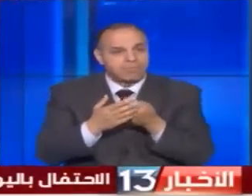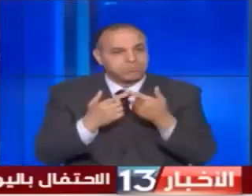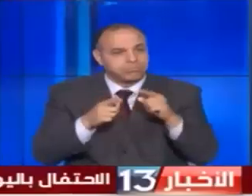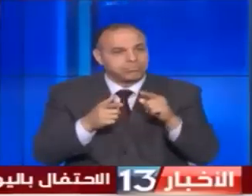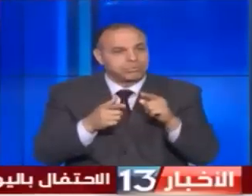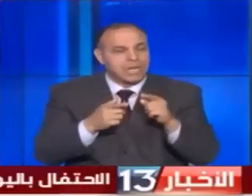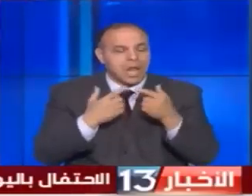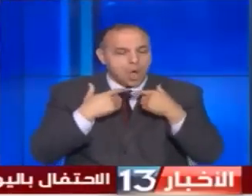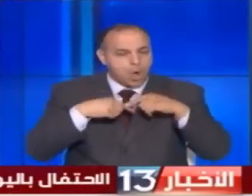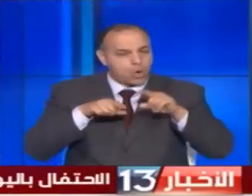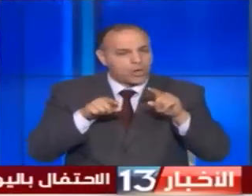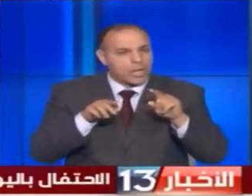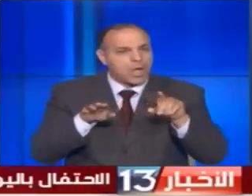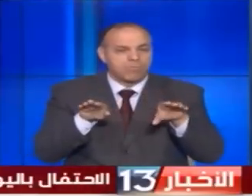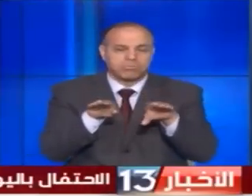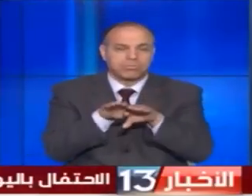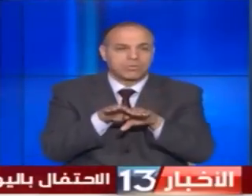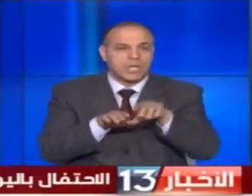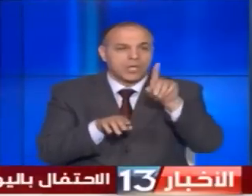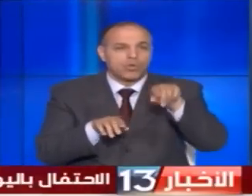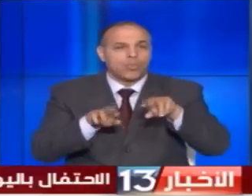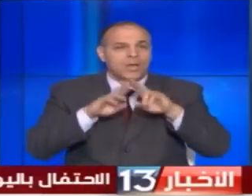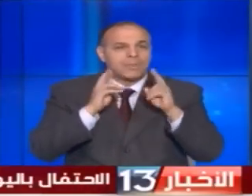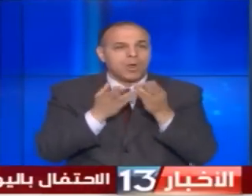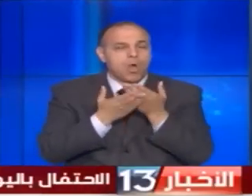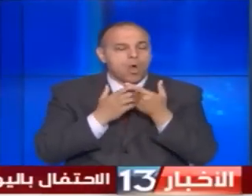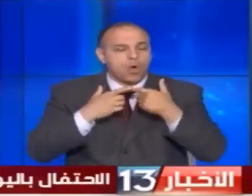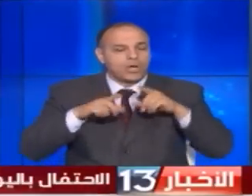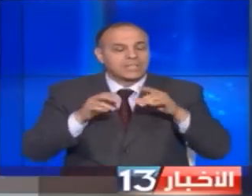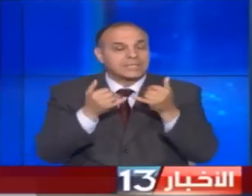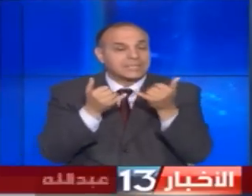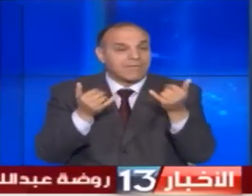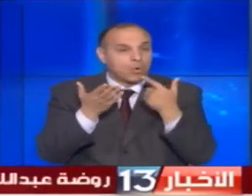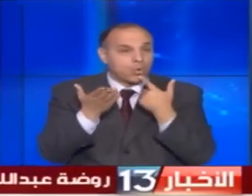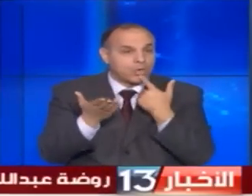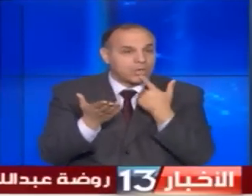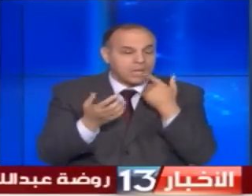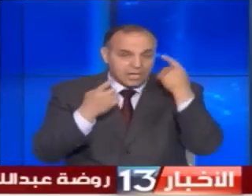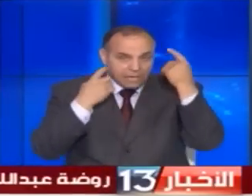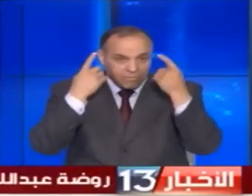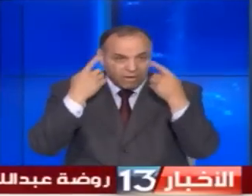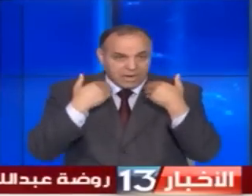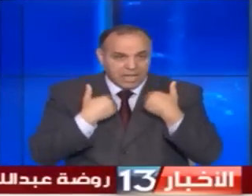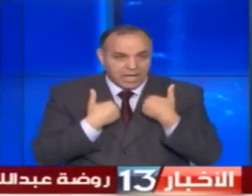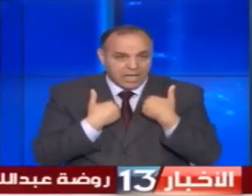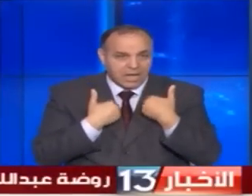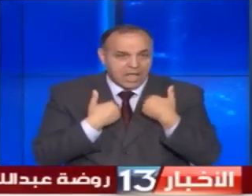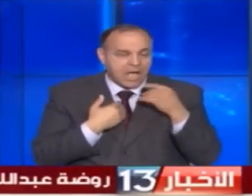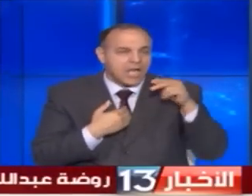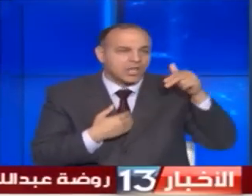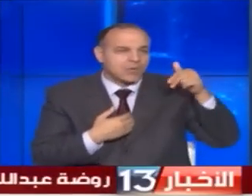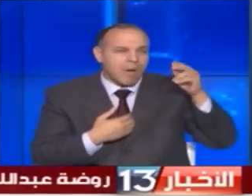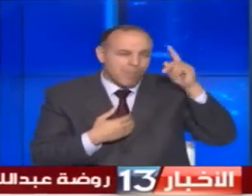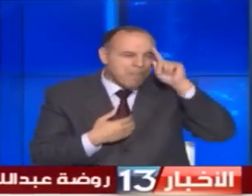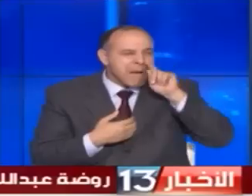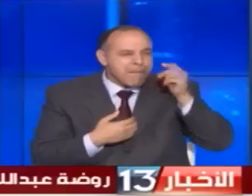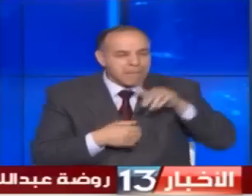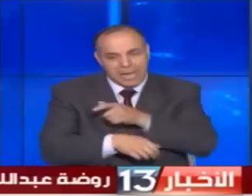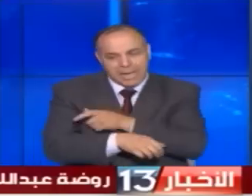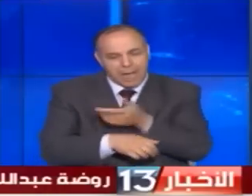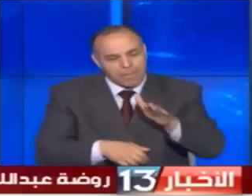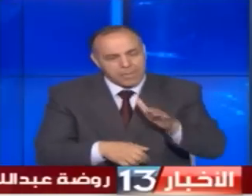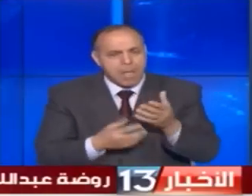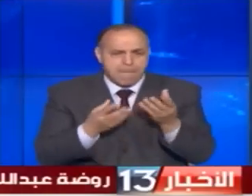قيم الحريه في العداله اليوم العالمي لحريه الصحافه ان تفكر يريد ان يجيب الحمروني ان تفكر